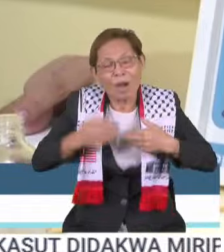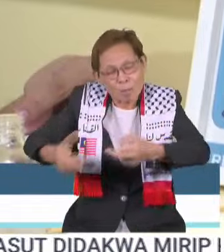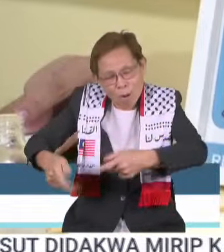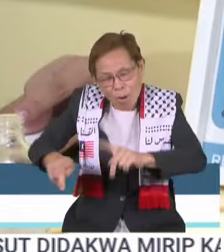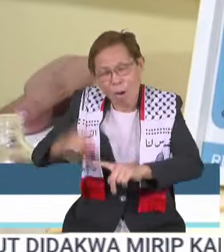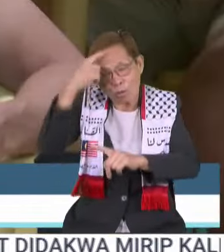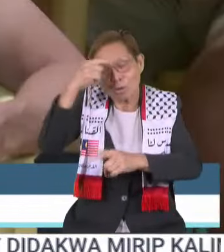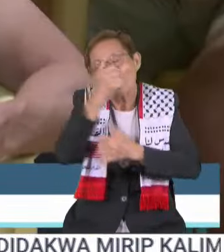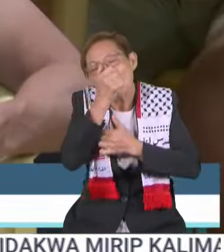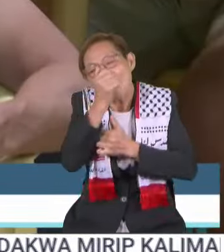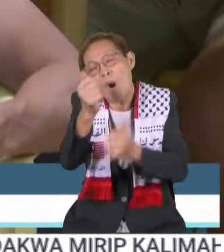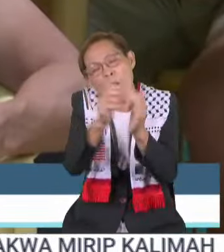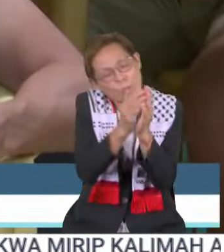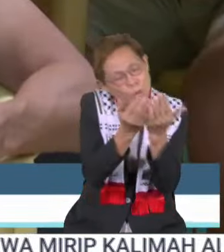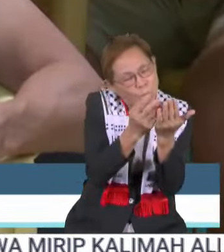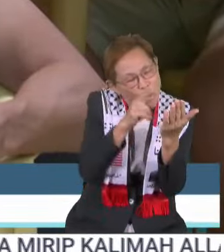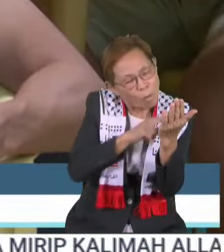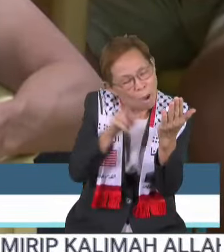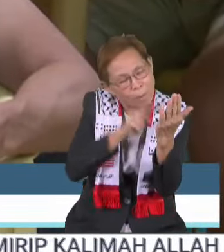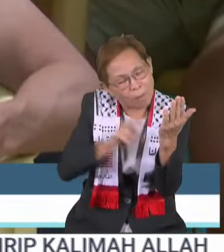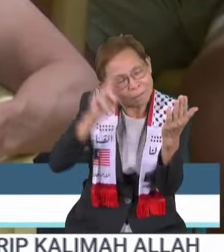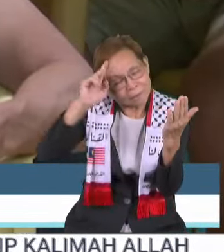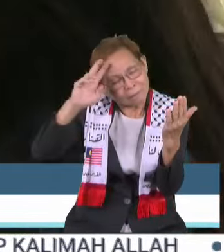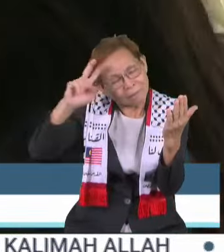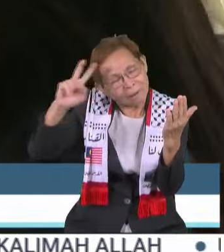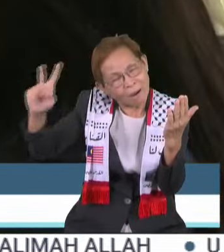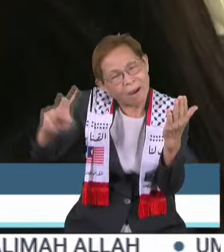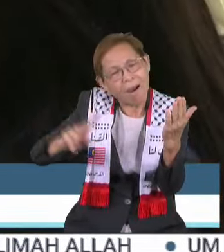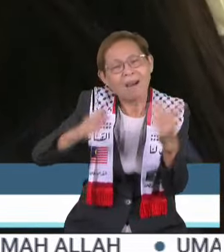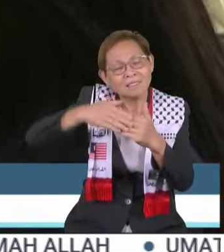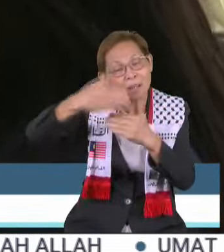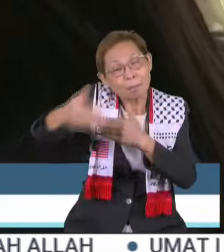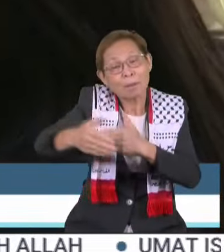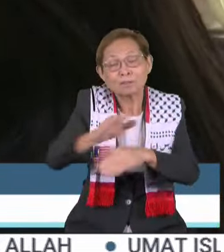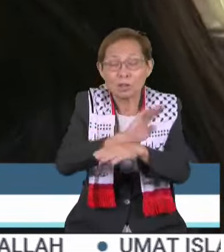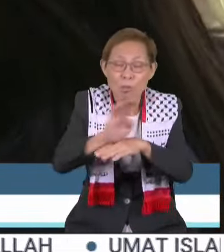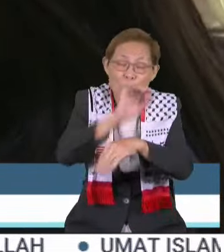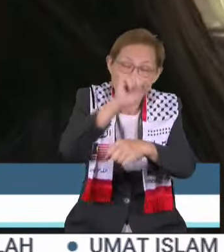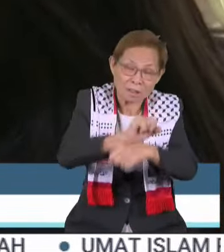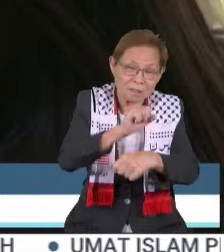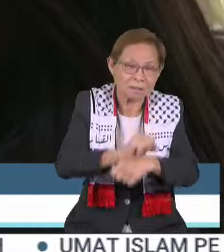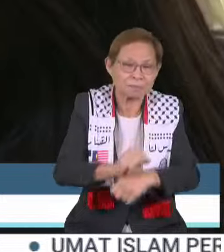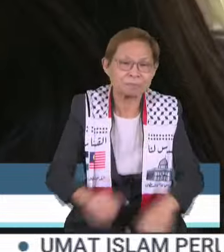peluang bagi penggemar buku untuk membaca dengan tenang selepas sibuk bekerja.